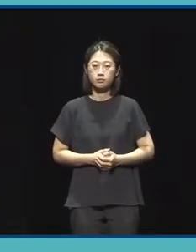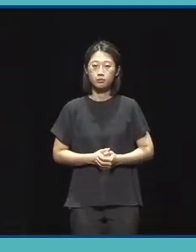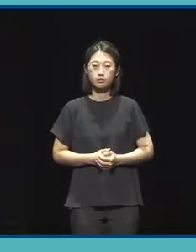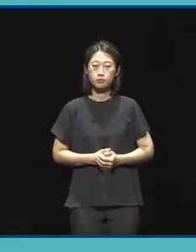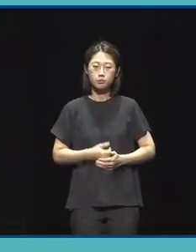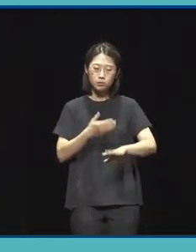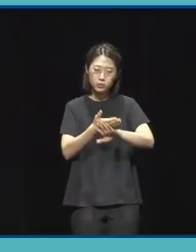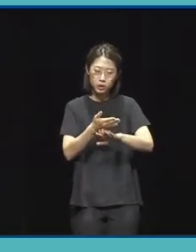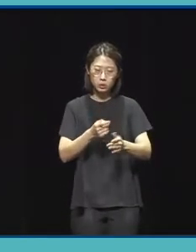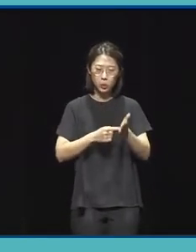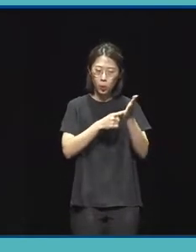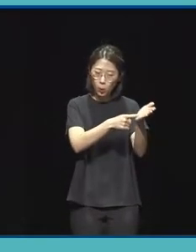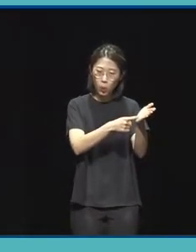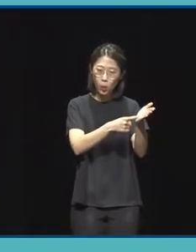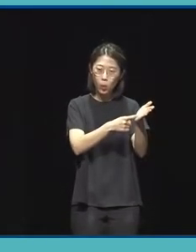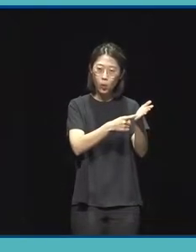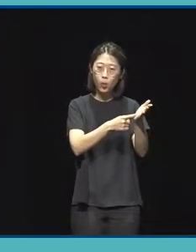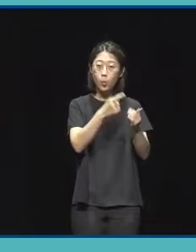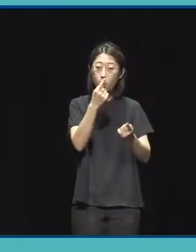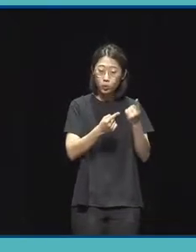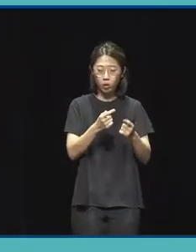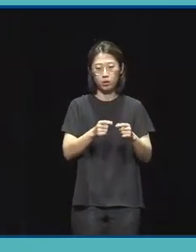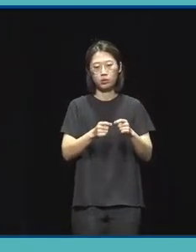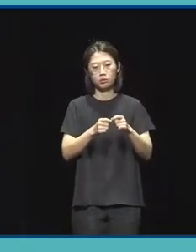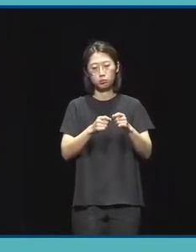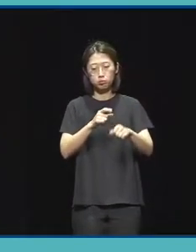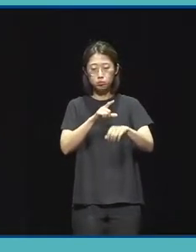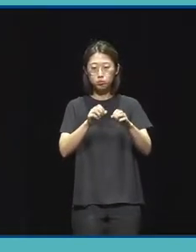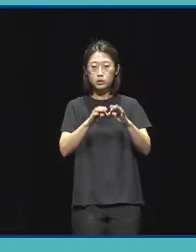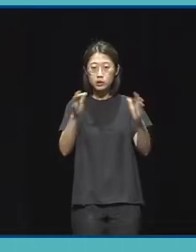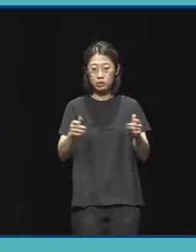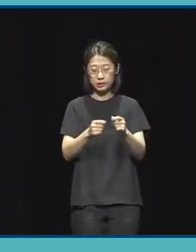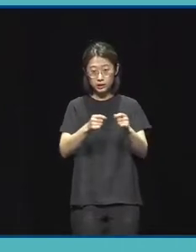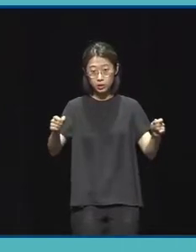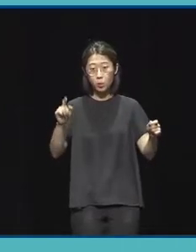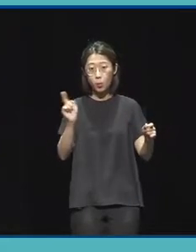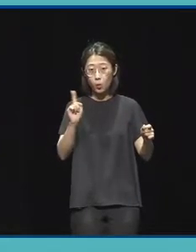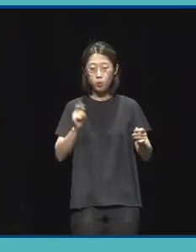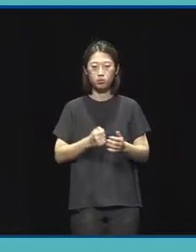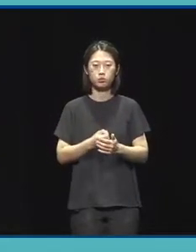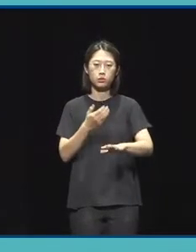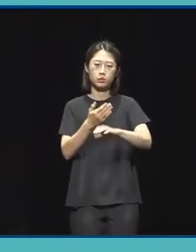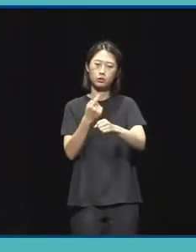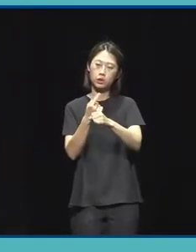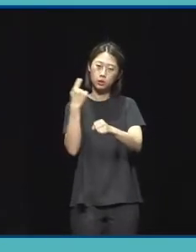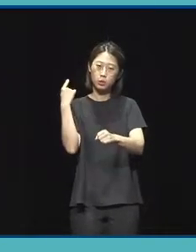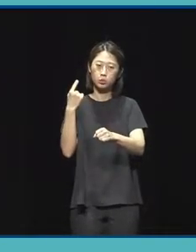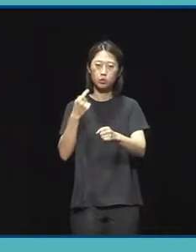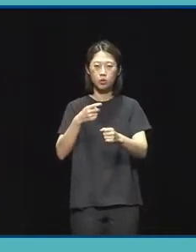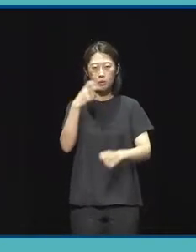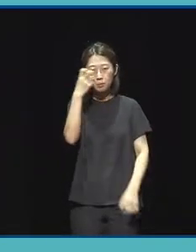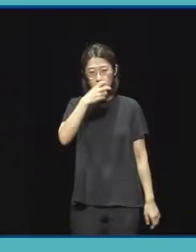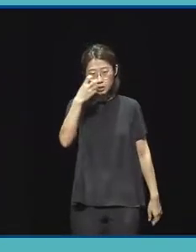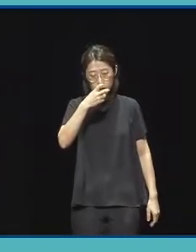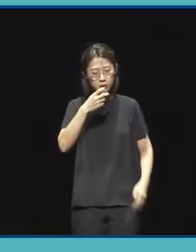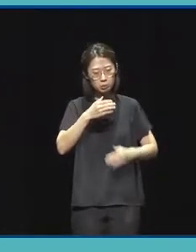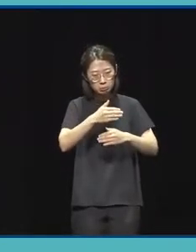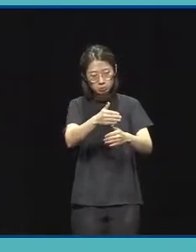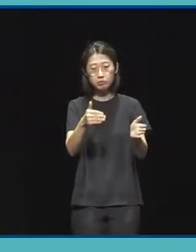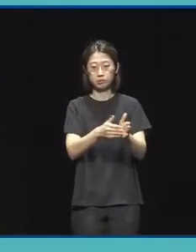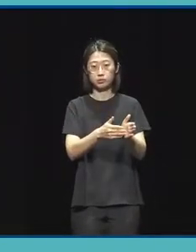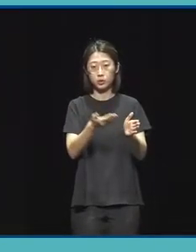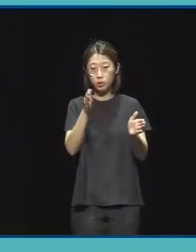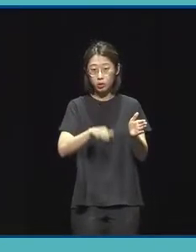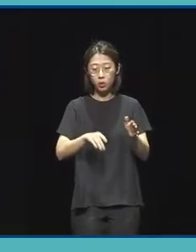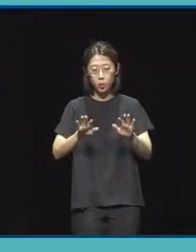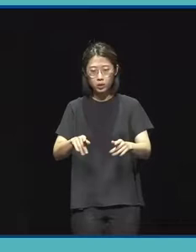다른 공모 사업에 비해서 신청 접수 기간이 긴 것은 본 사업들이 작년까지는 심의로 진행이 되었더라면 올해에는